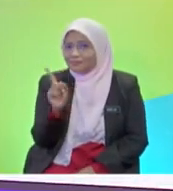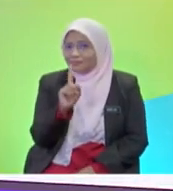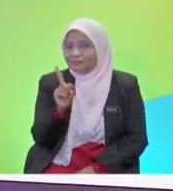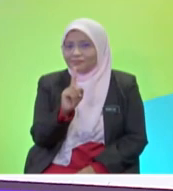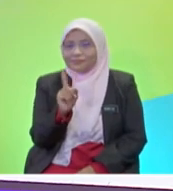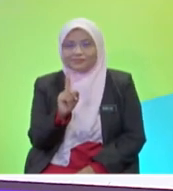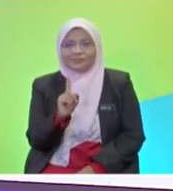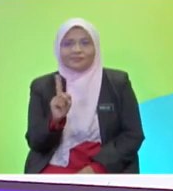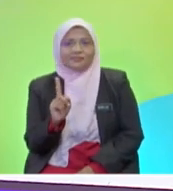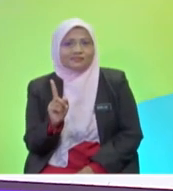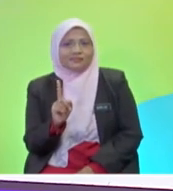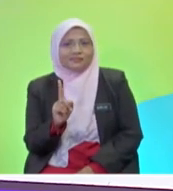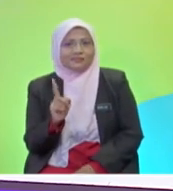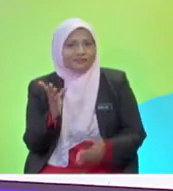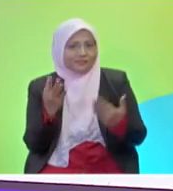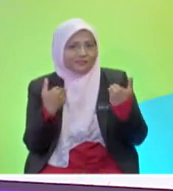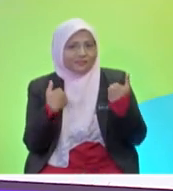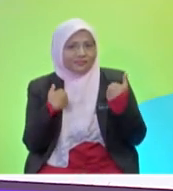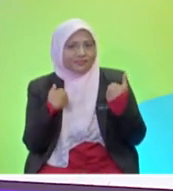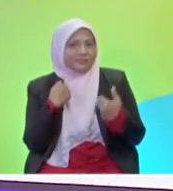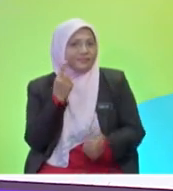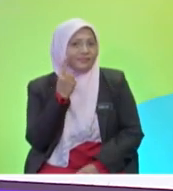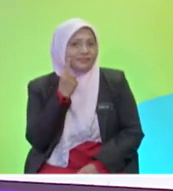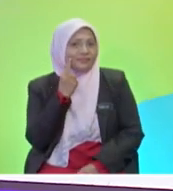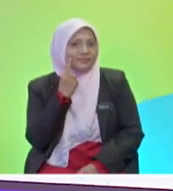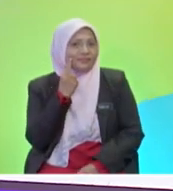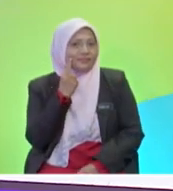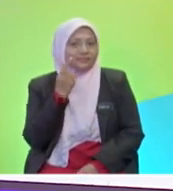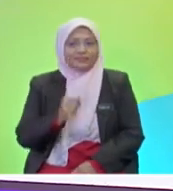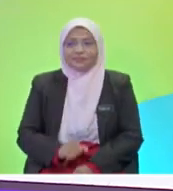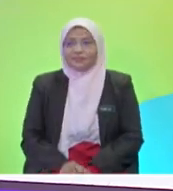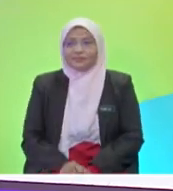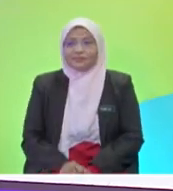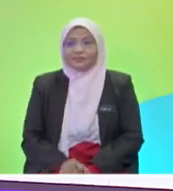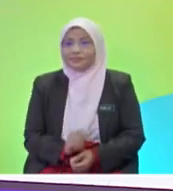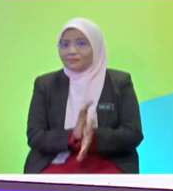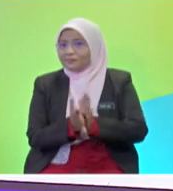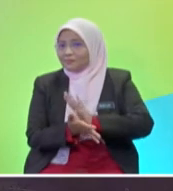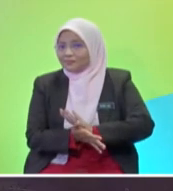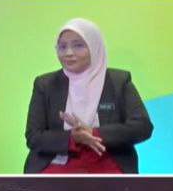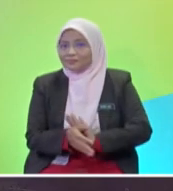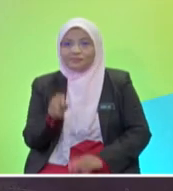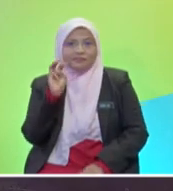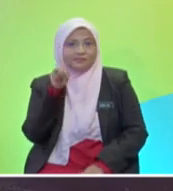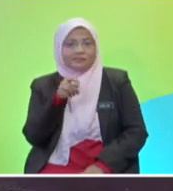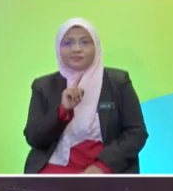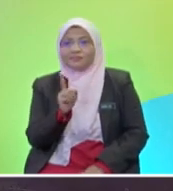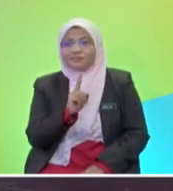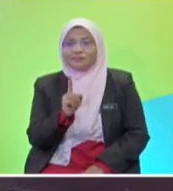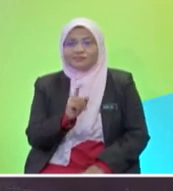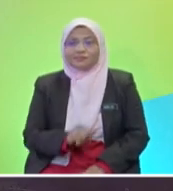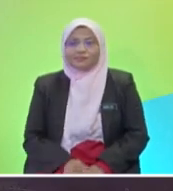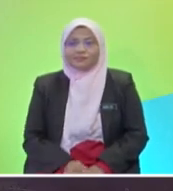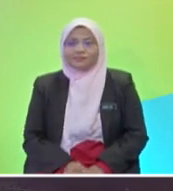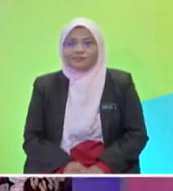Pipi ada dekat sini. Okey. Di sini. Jadi Mira tahu kan kat mana anggota badan Mira, betul?